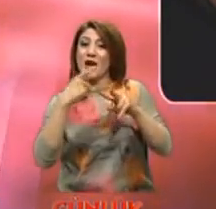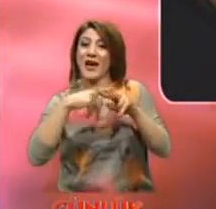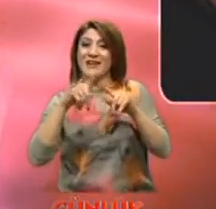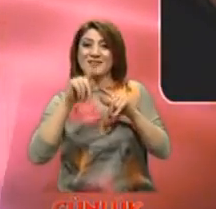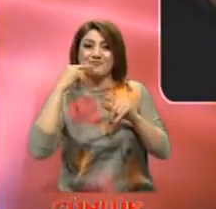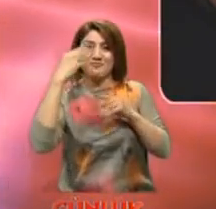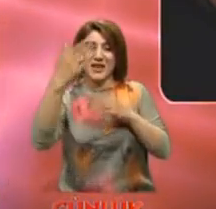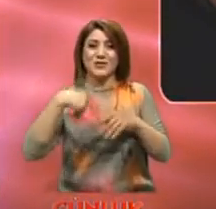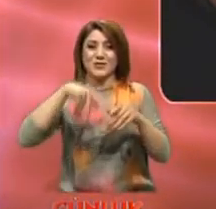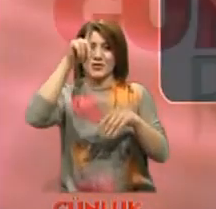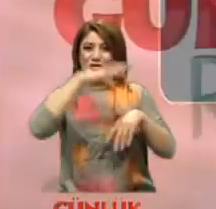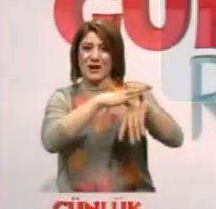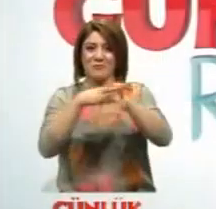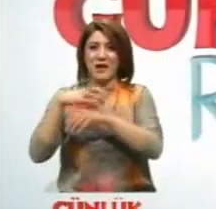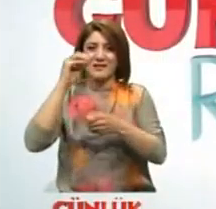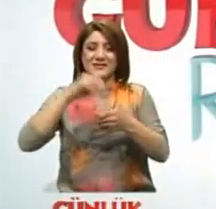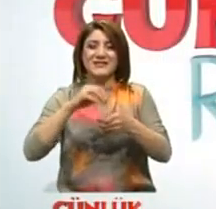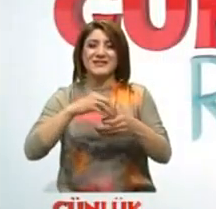Günlük Rehber'de.